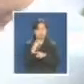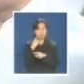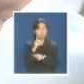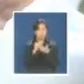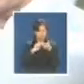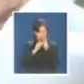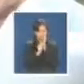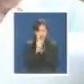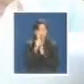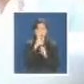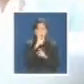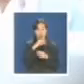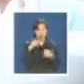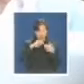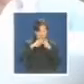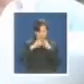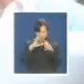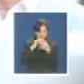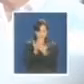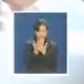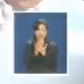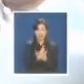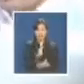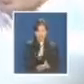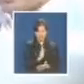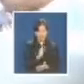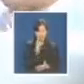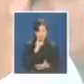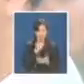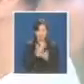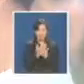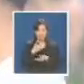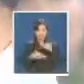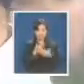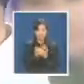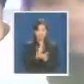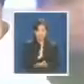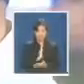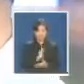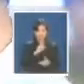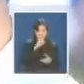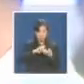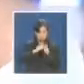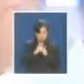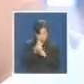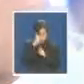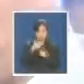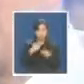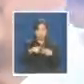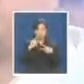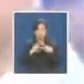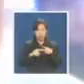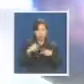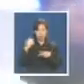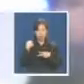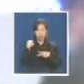ถแก้ปัญหาเรื่องราคากลางนะครับกับปัญหาเรื่องของการใช้ที่ปรึกษามากำหนดสเปคอ